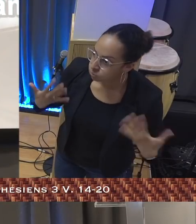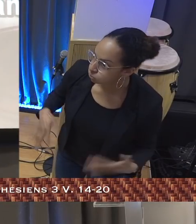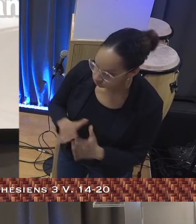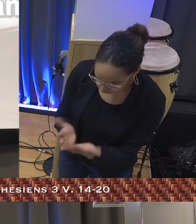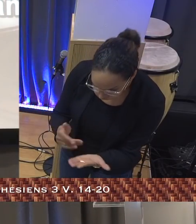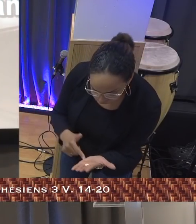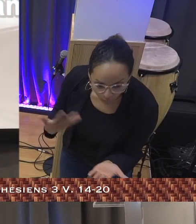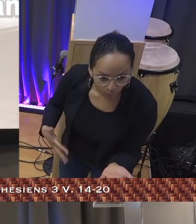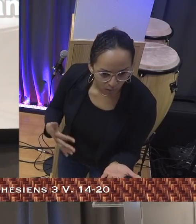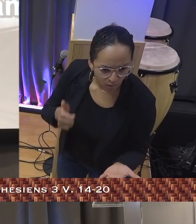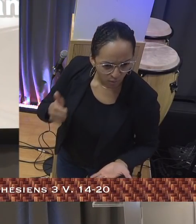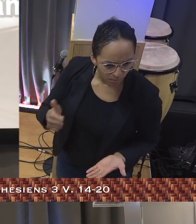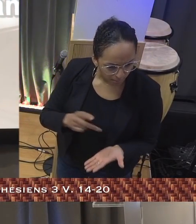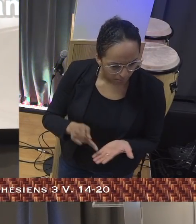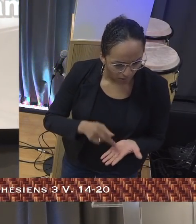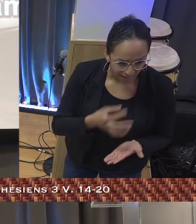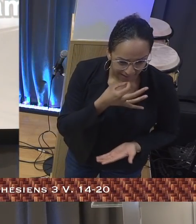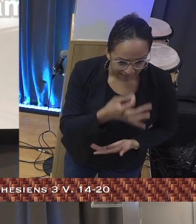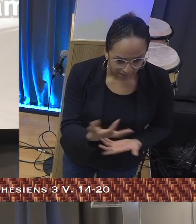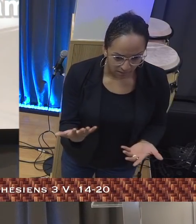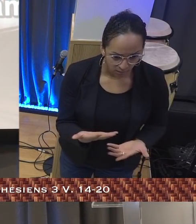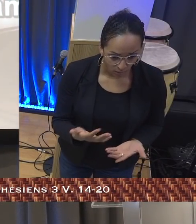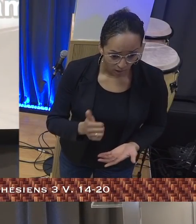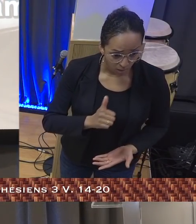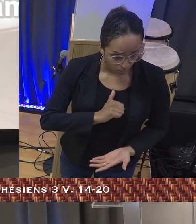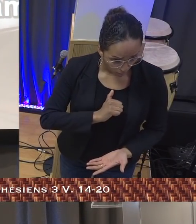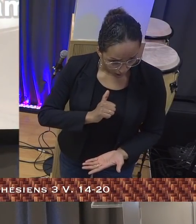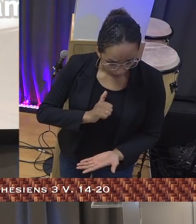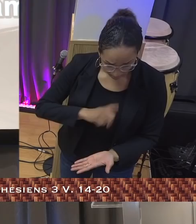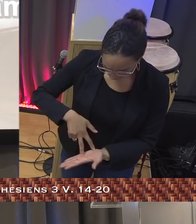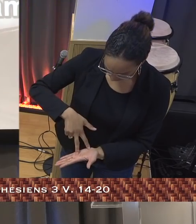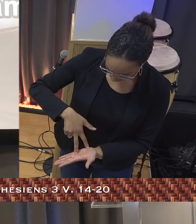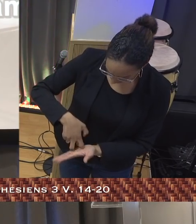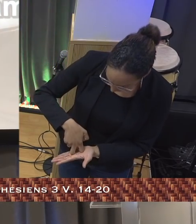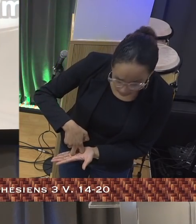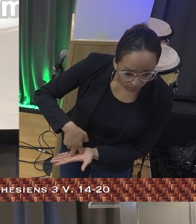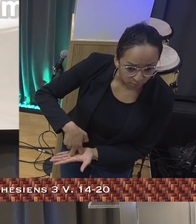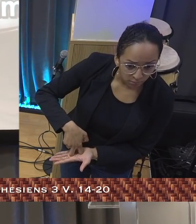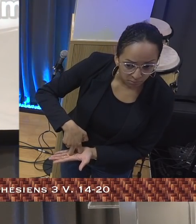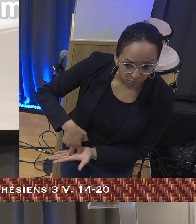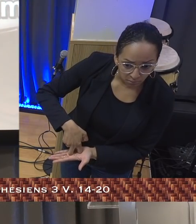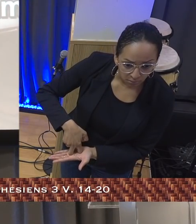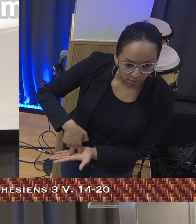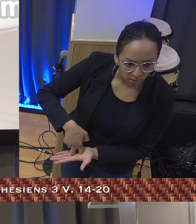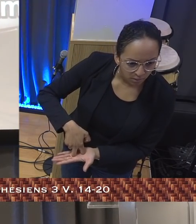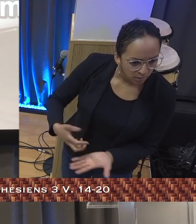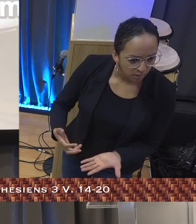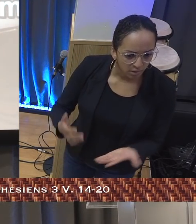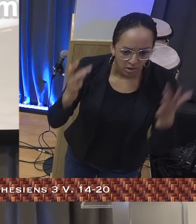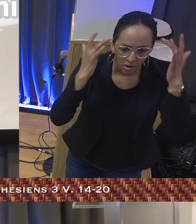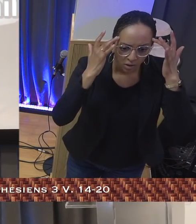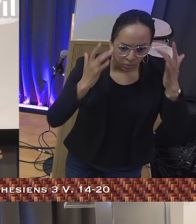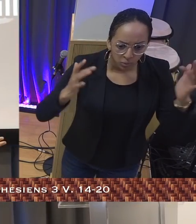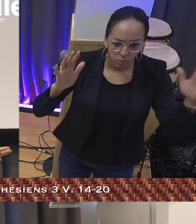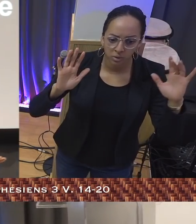et qui ose dire « je fléchis les genoux ». Et dans la culture sémite orientale, on